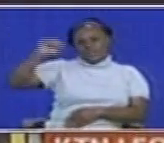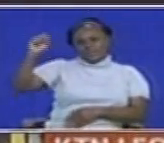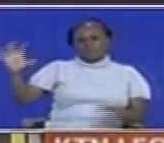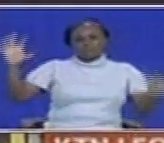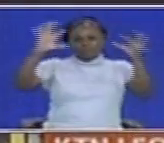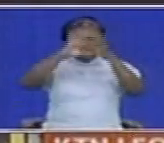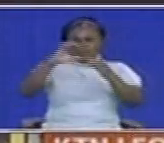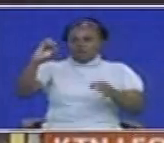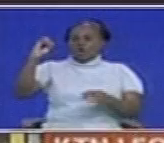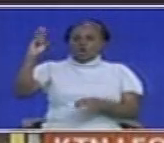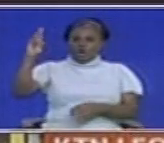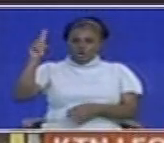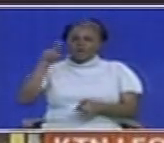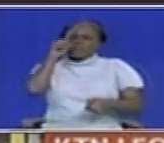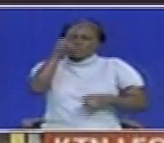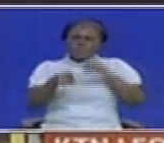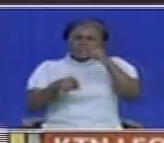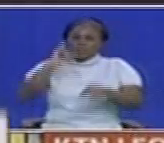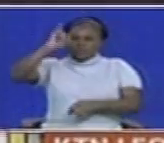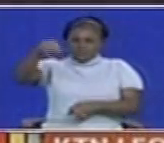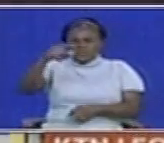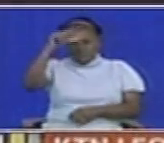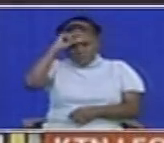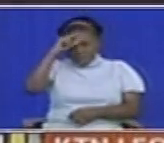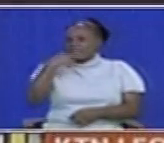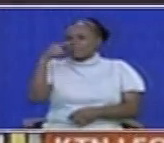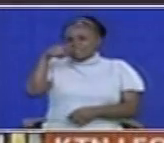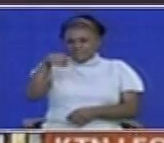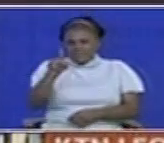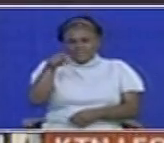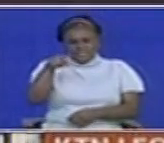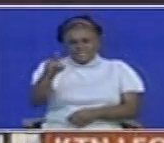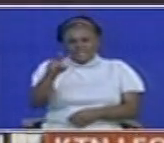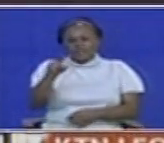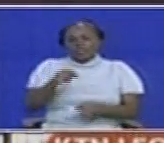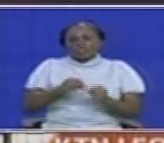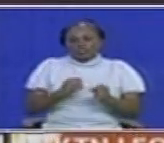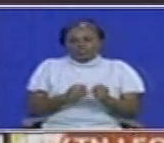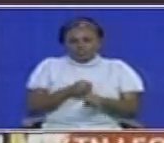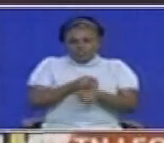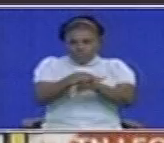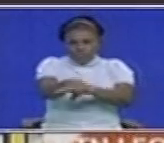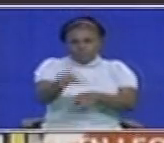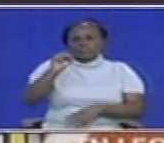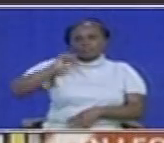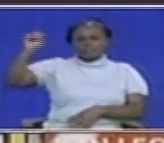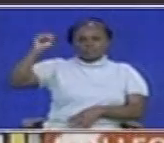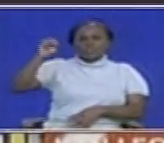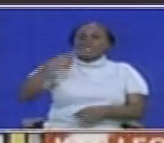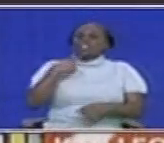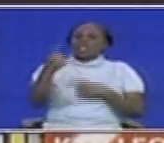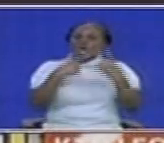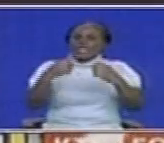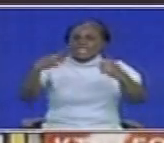CORD umeshutumu vikali serikali ya Jubilee kwa kile ambacho wametaja kwa kueneza ufisadi nchini. Wakihutubia umma katika mtaa wa Kibera hapa